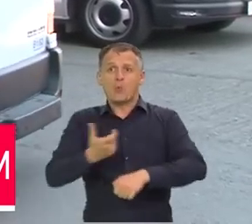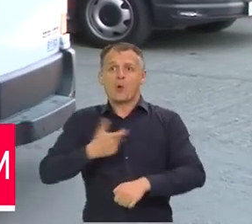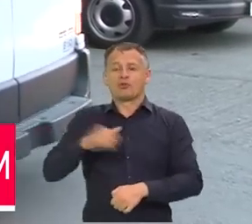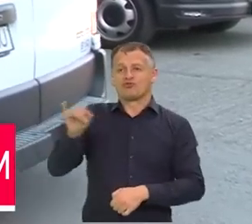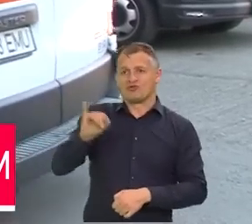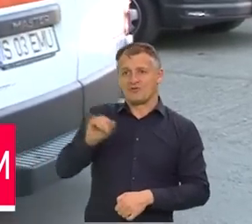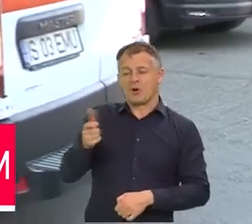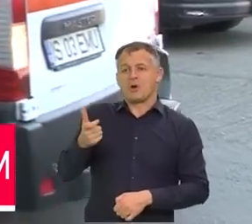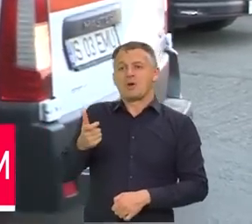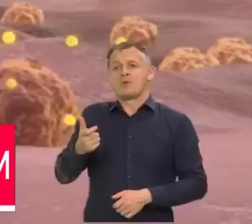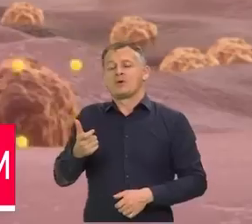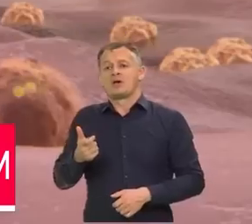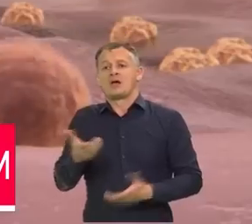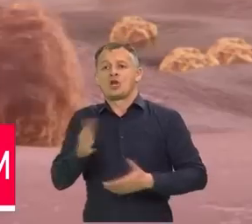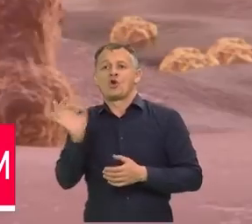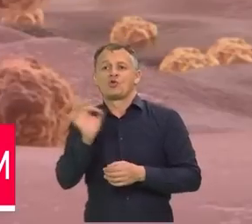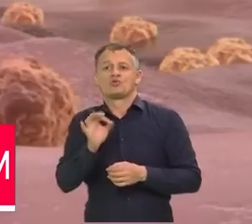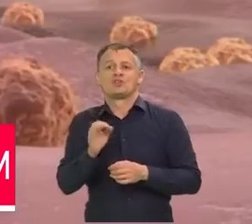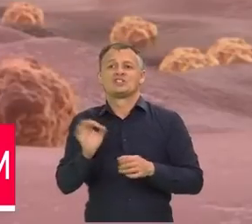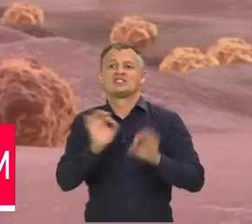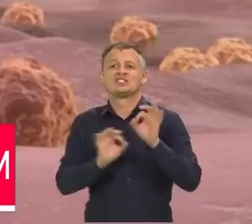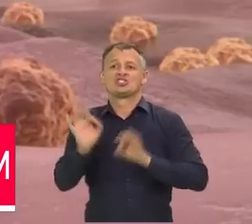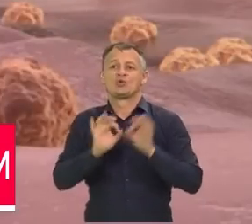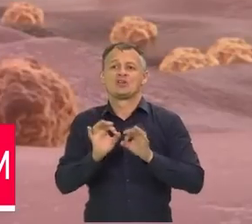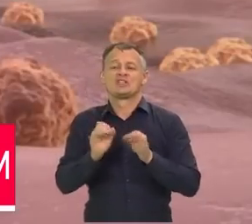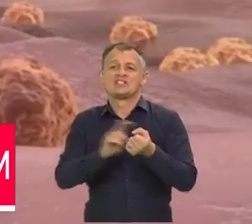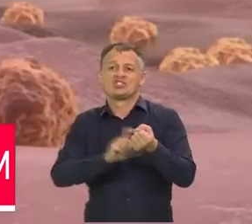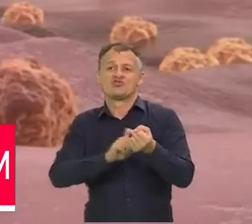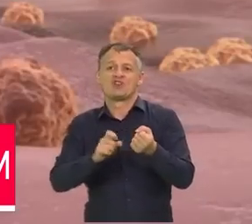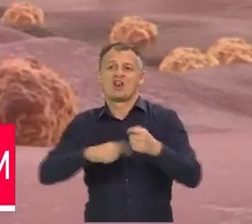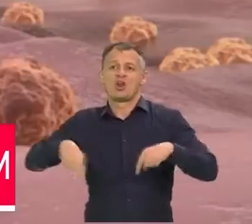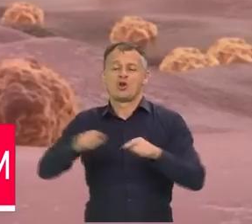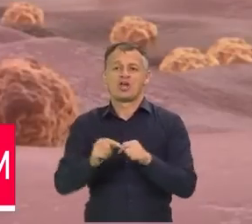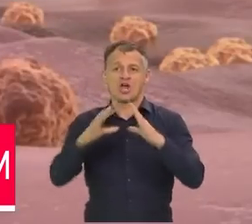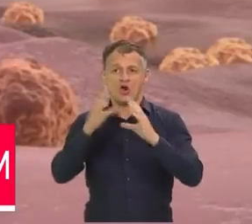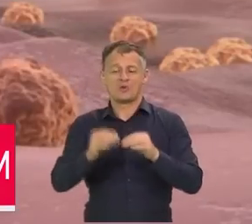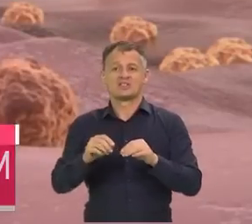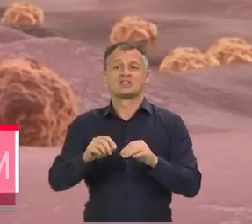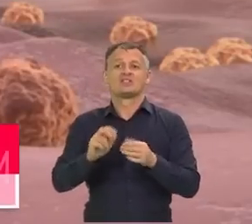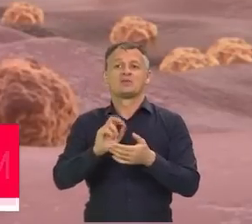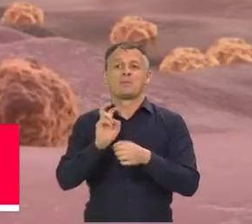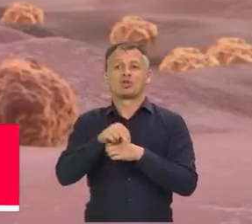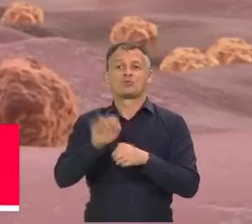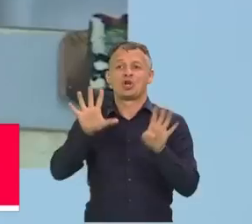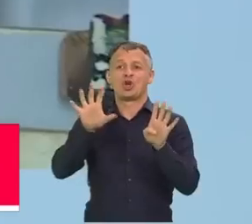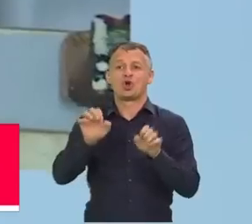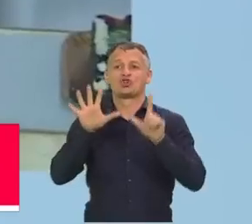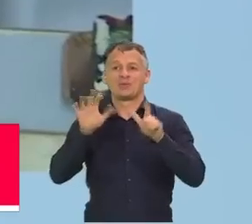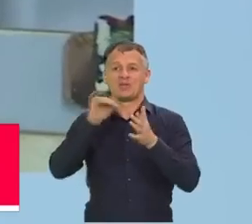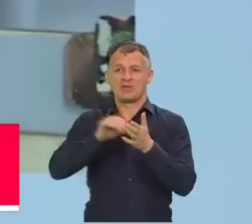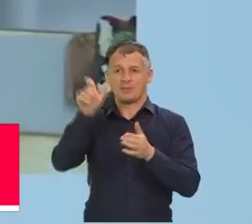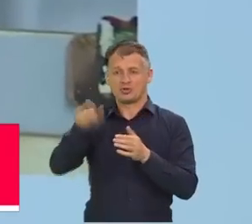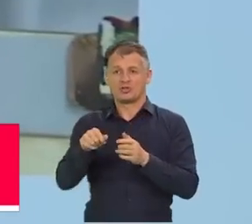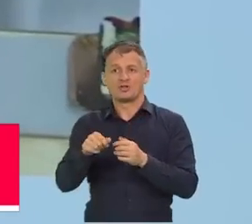cărui șansă să fie în celulele oricăruia dintre noi. În România sunt înscriși în registrul de donatori doar 97.000 de oameni. Raportat